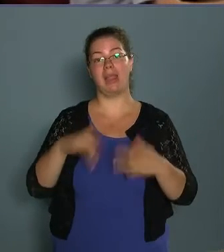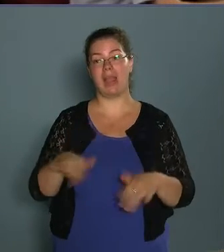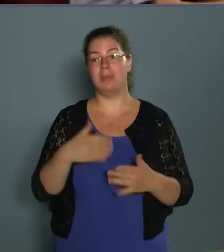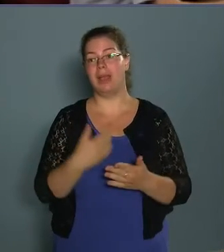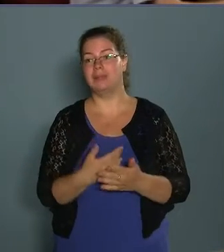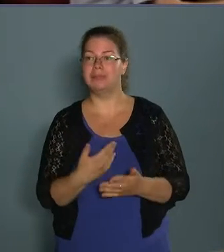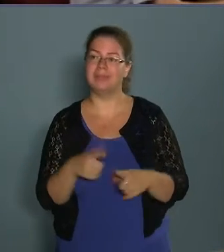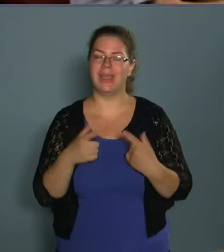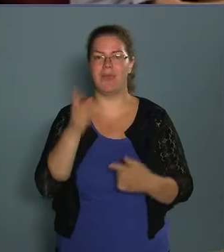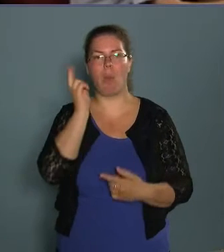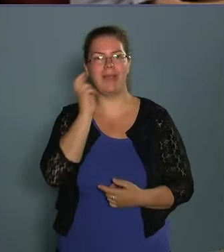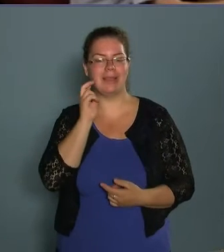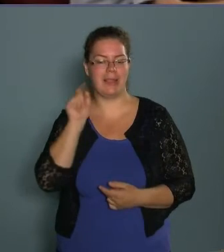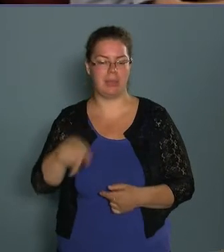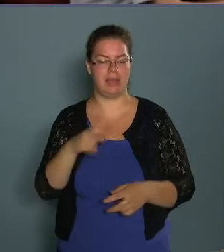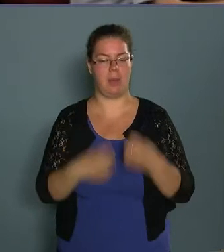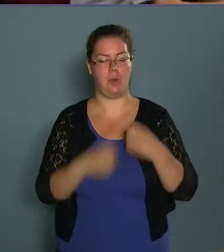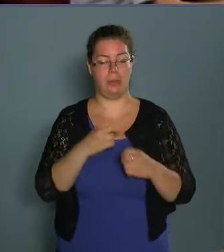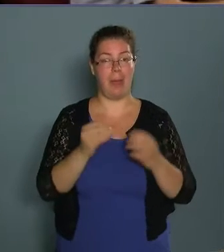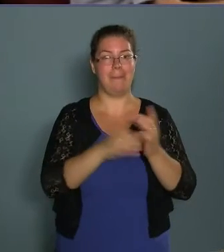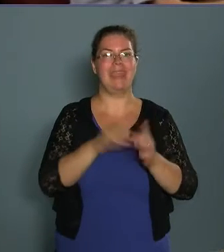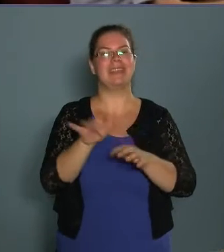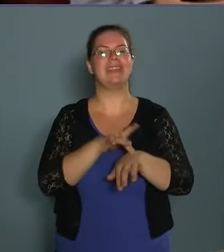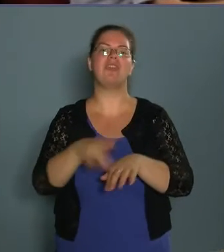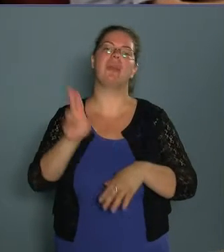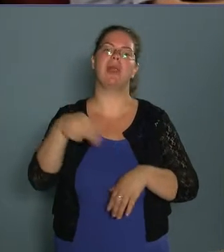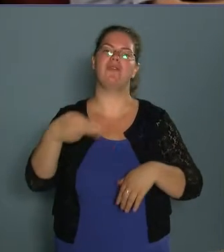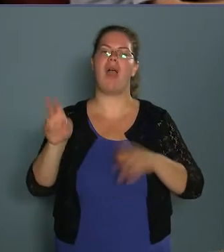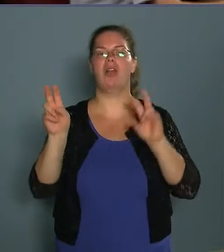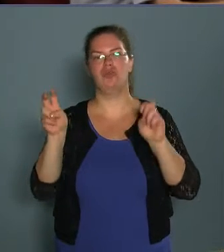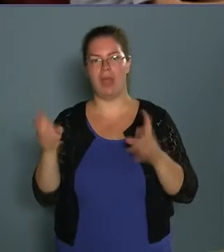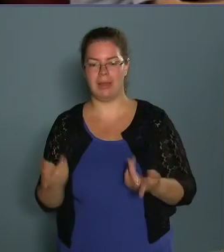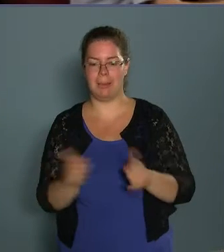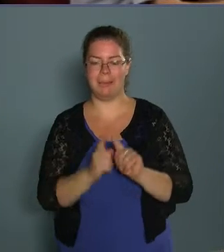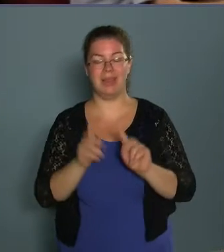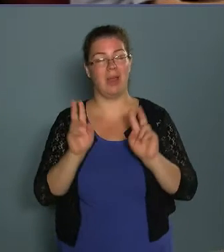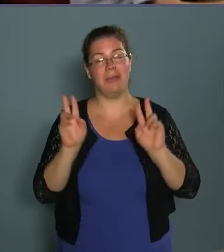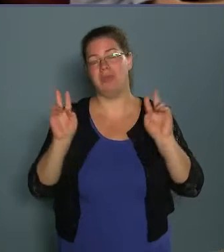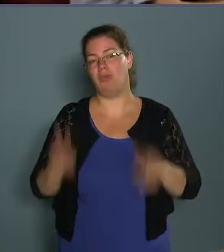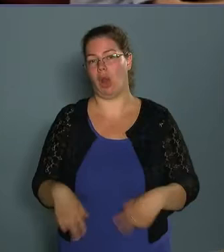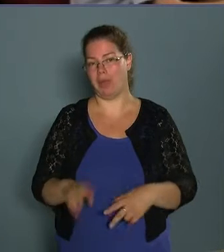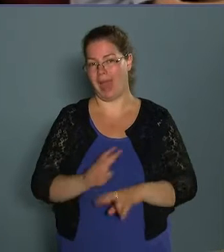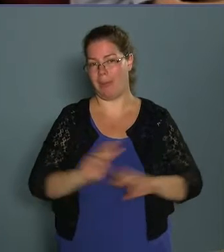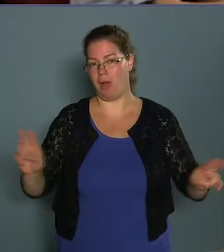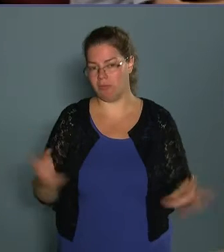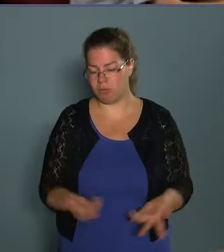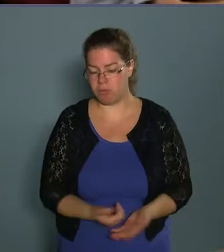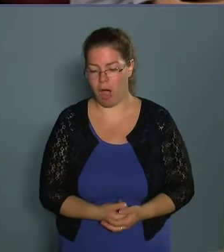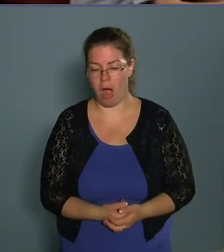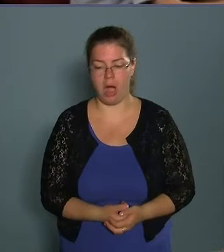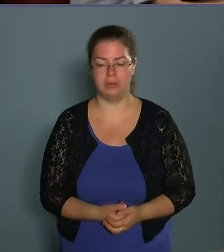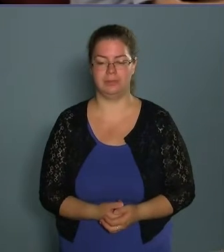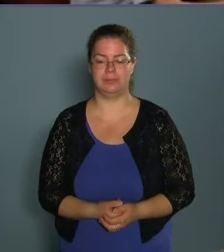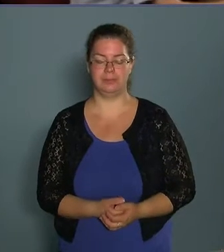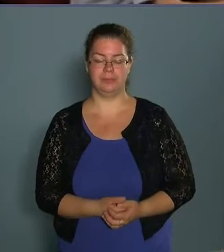lévő intézménynél a problémákat még színesebbre festeni, mint amilyen helyzetben maga a kórház egyébként